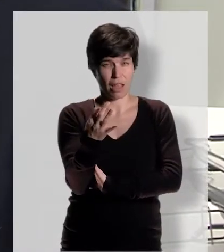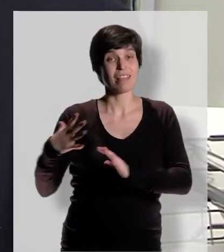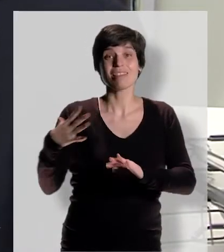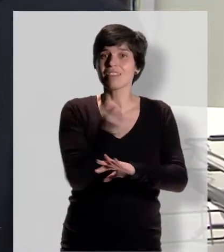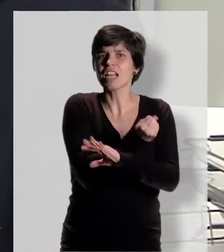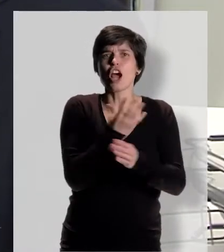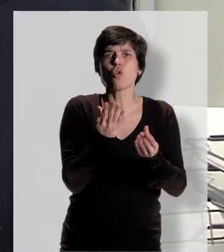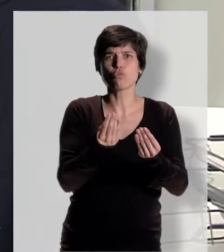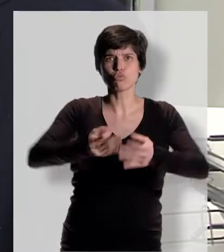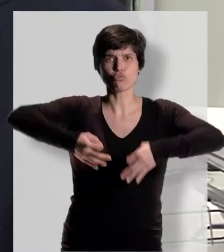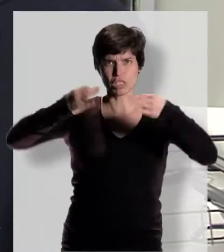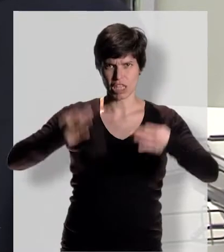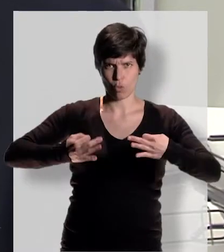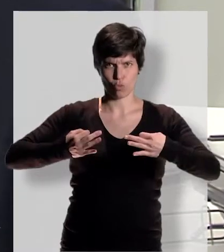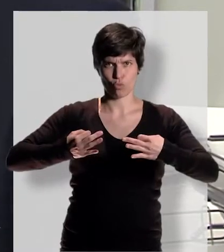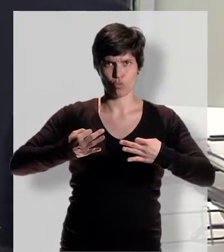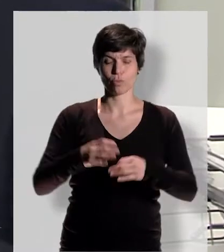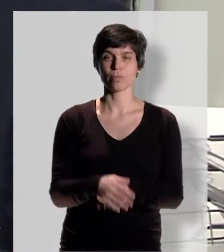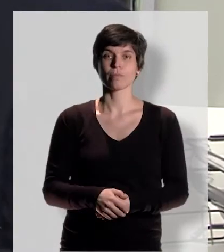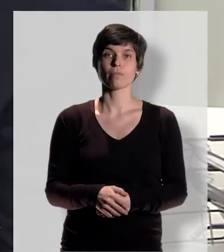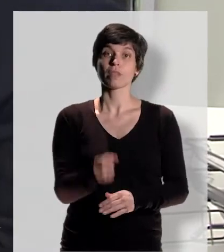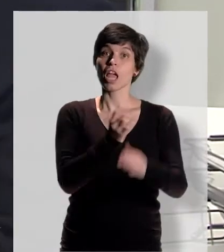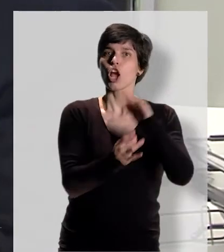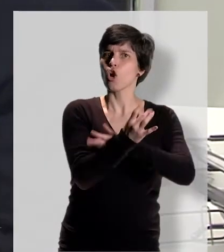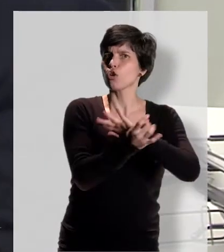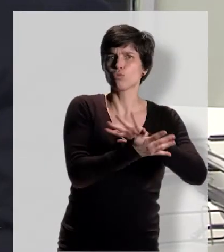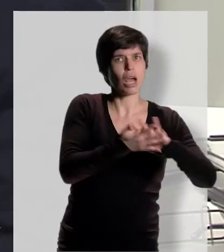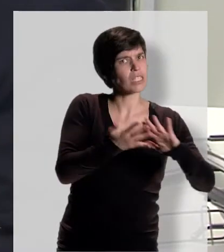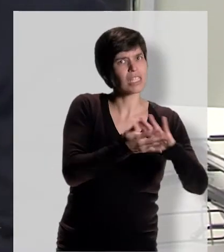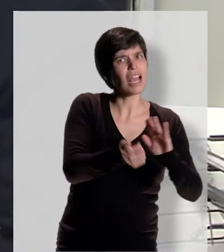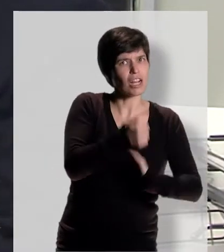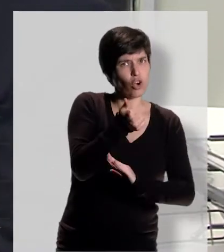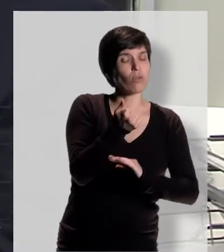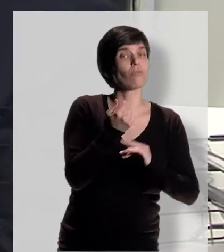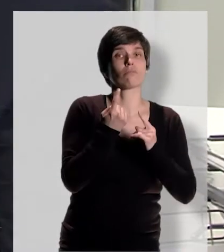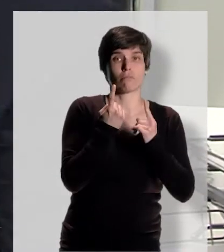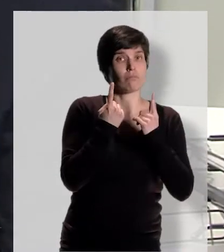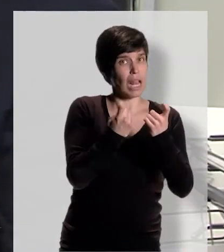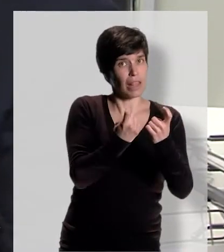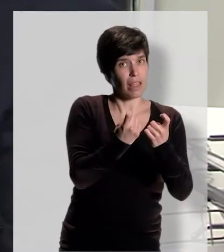oso seguru gainera. Azkarrago ekoiztu behar da eta hobeto.